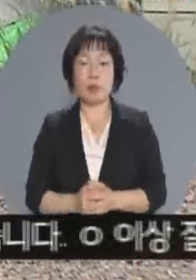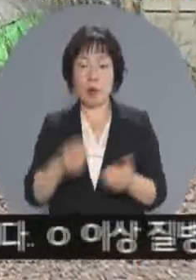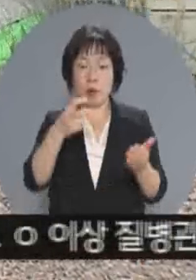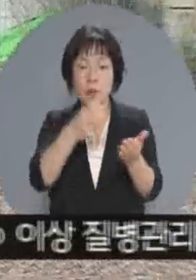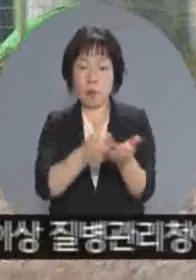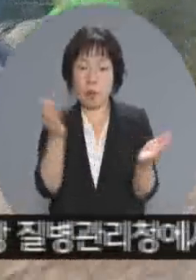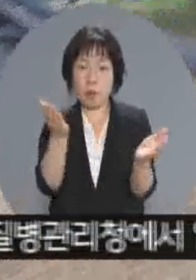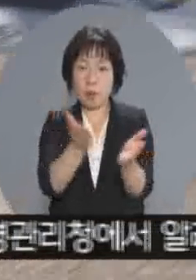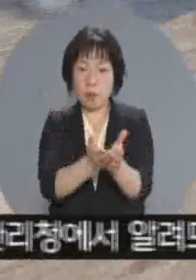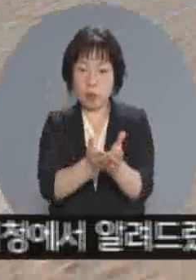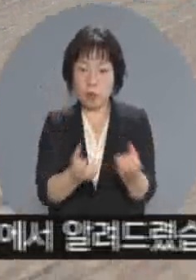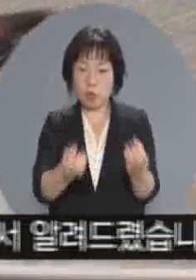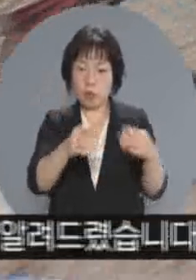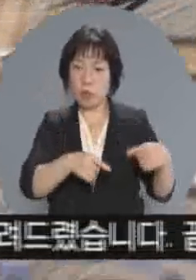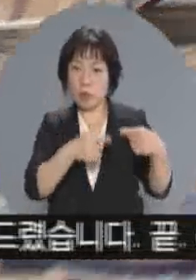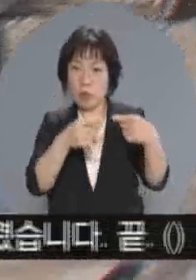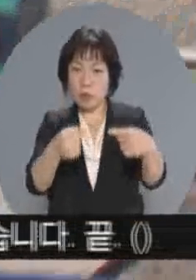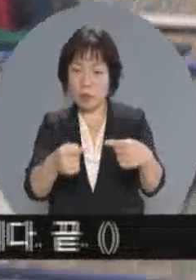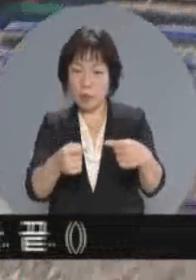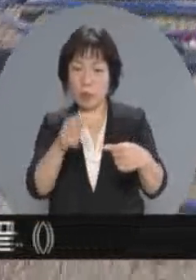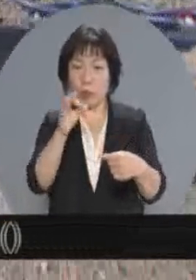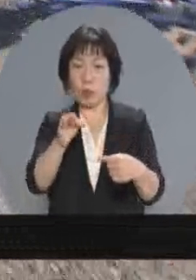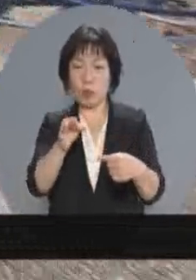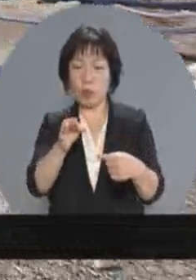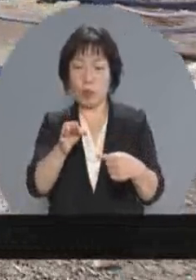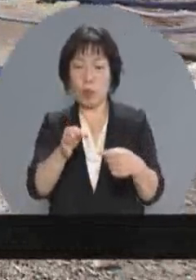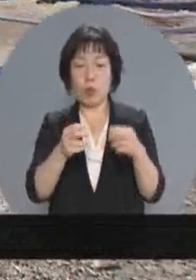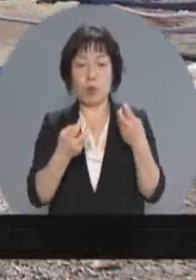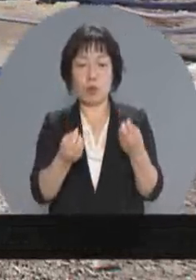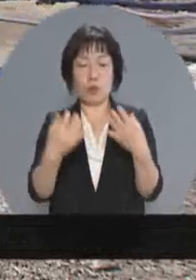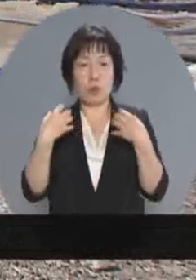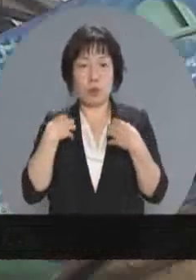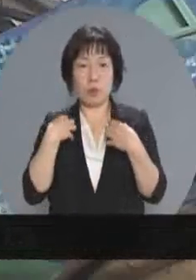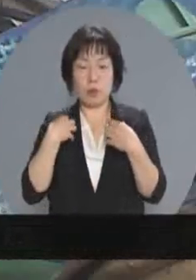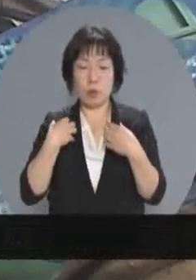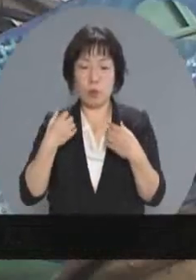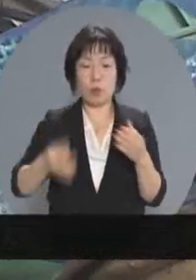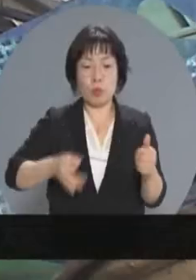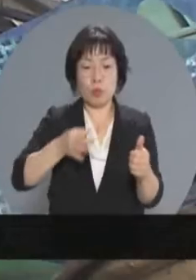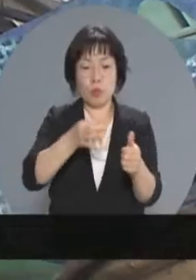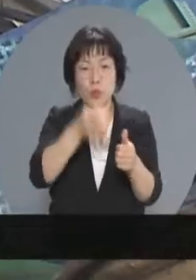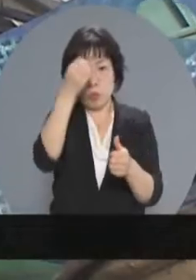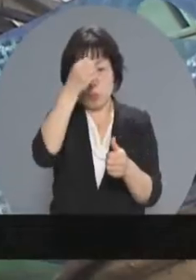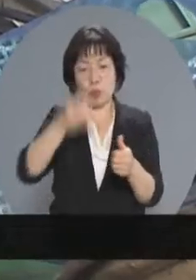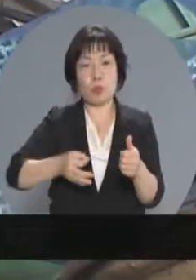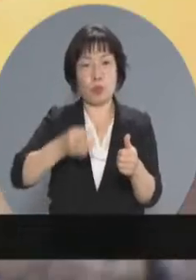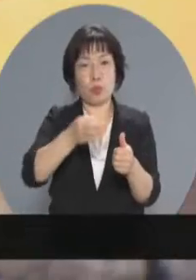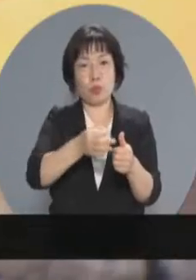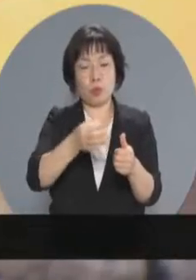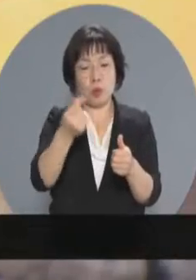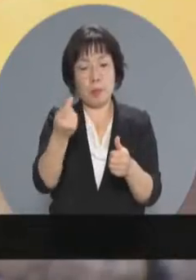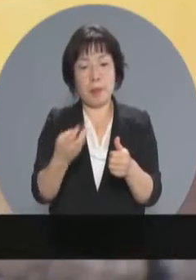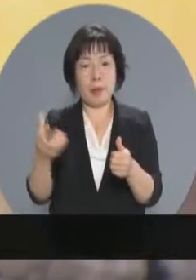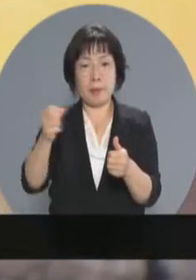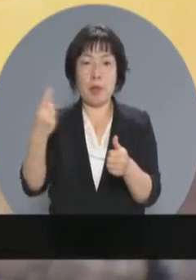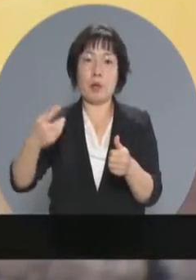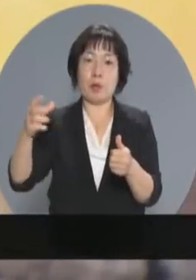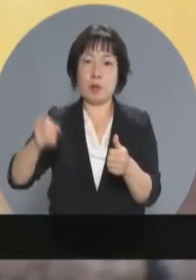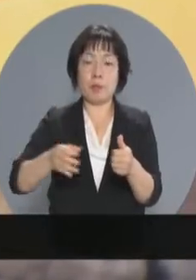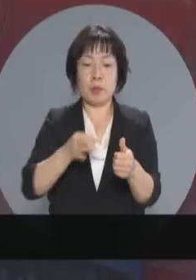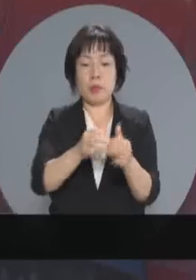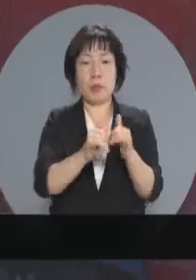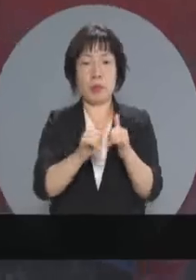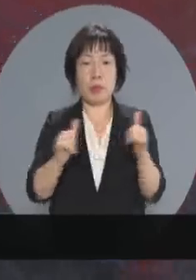적법한 축제인 줄 알고 참가비 등 명목으로 축제 관계자에게 적게는 수백만원에서 많게는 수천만원까지 지급한